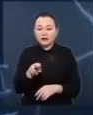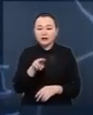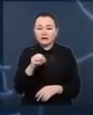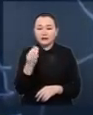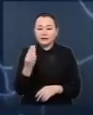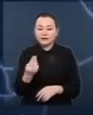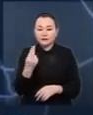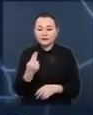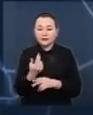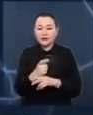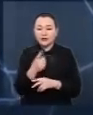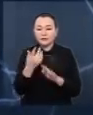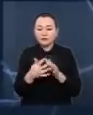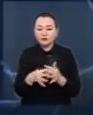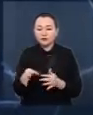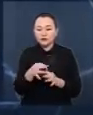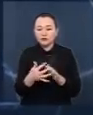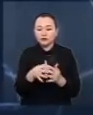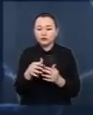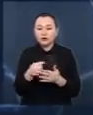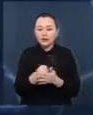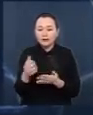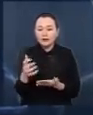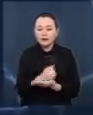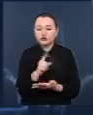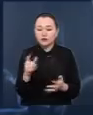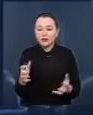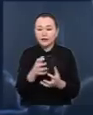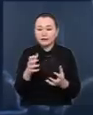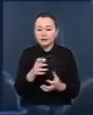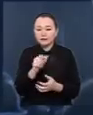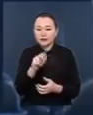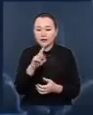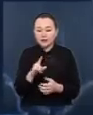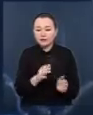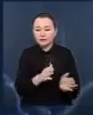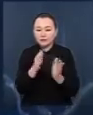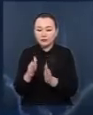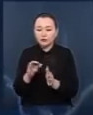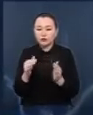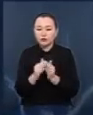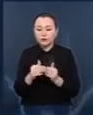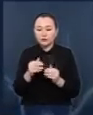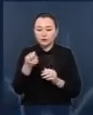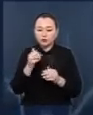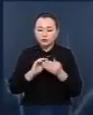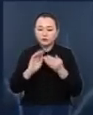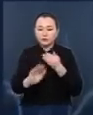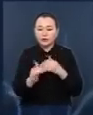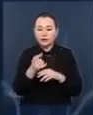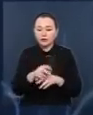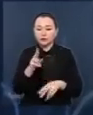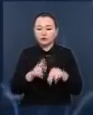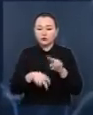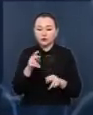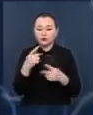прошлом году один из поселков в черте города добился, чтобы хранилище золы отодвинули от их домов. Но теперь эту чашу строят